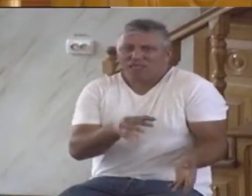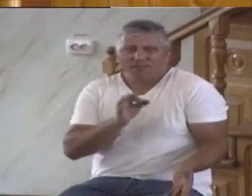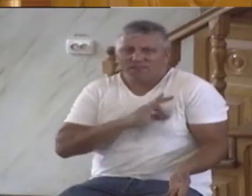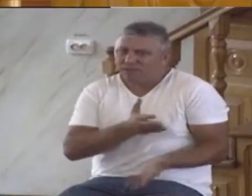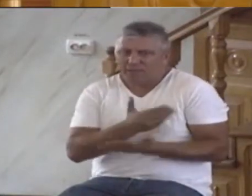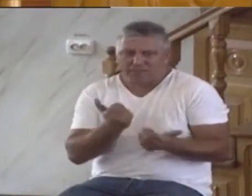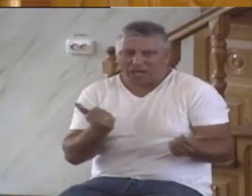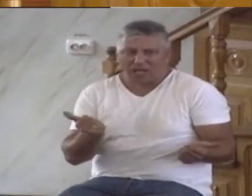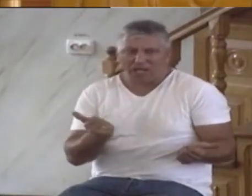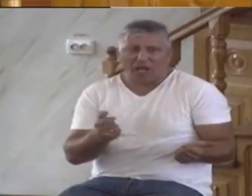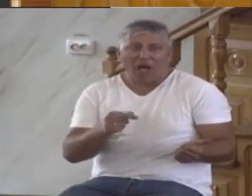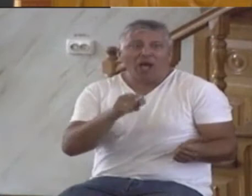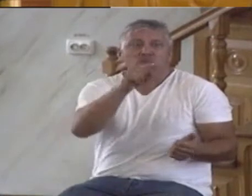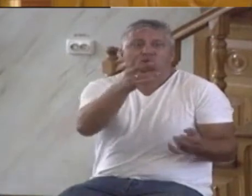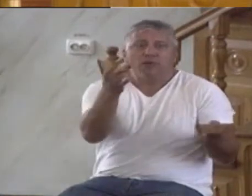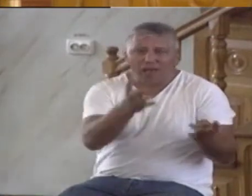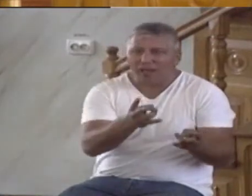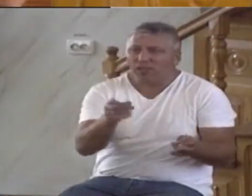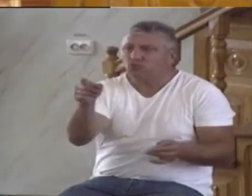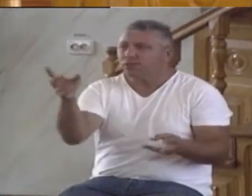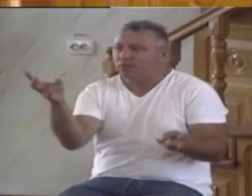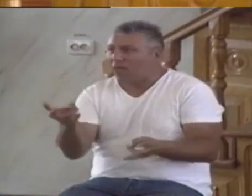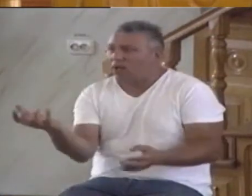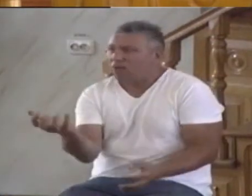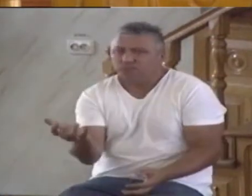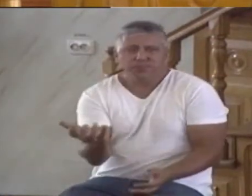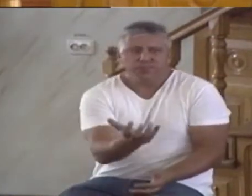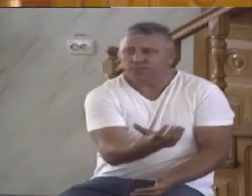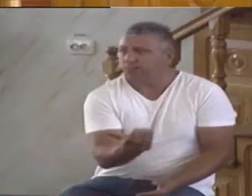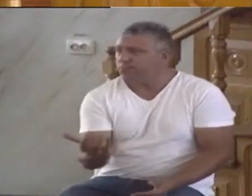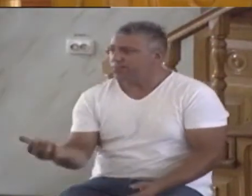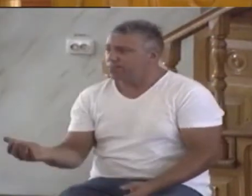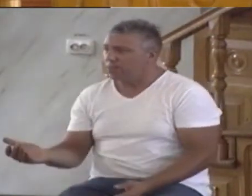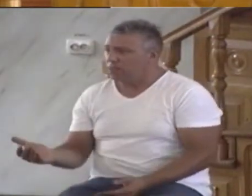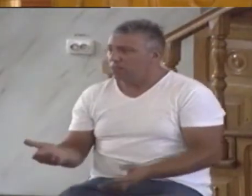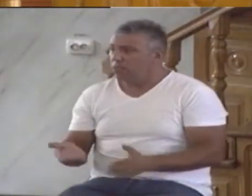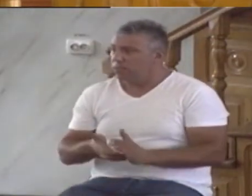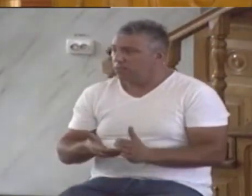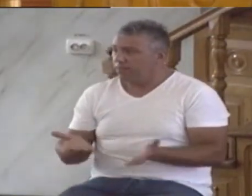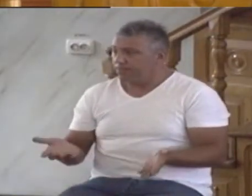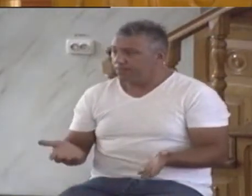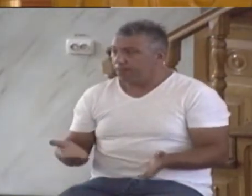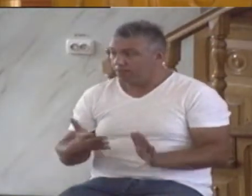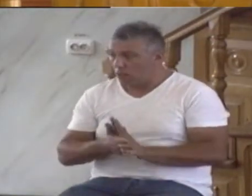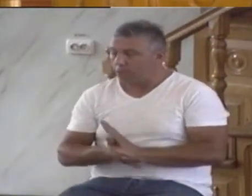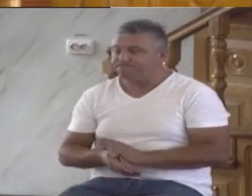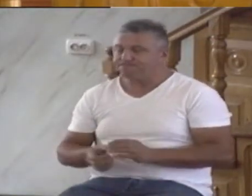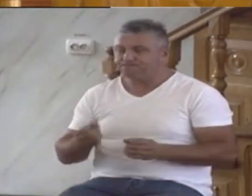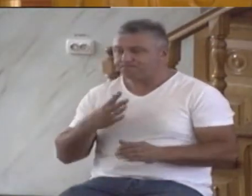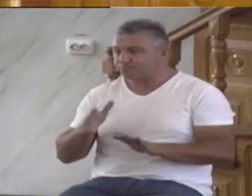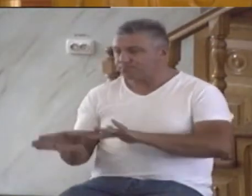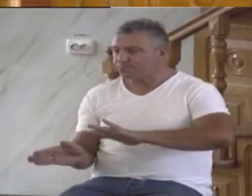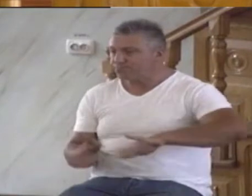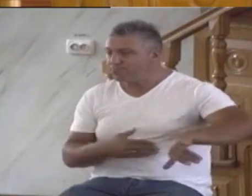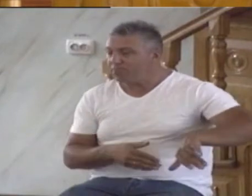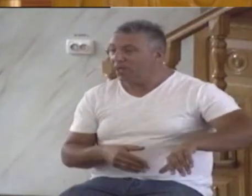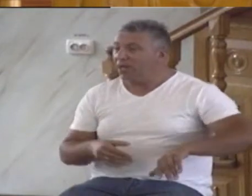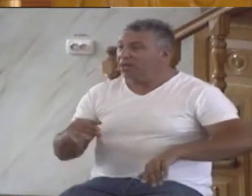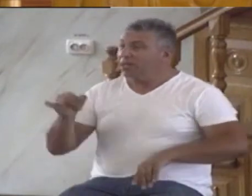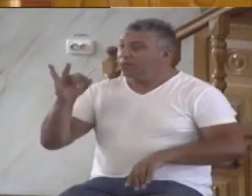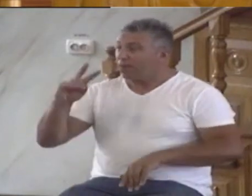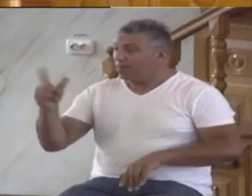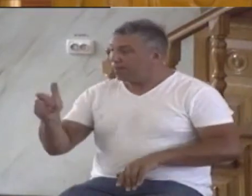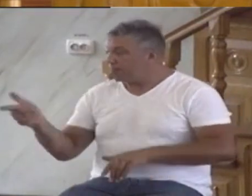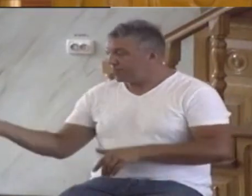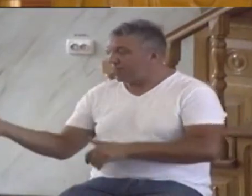Господь отвечает на наши молитвы, Он благословляет наш труд. Иоанн Креститель